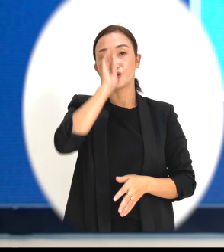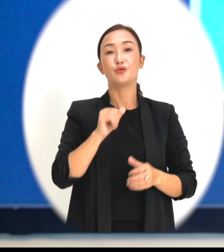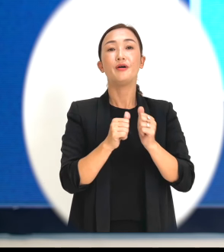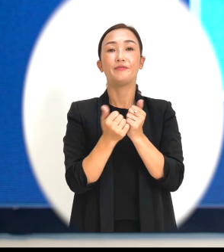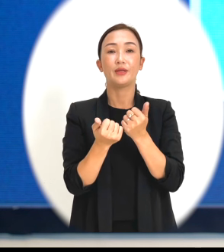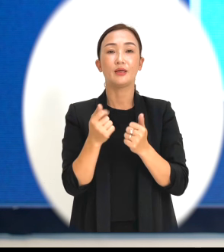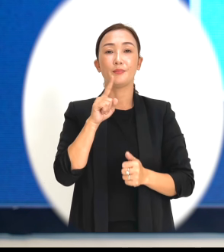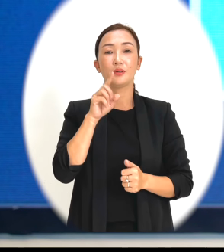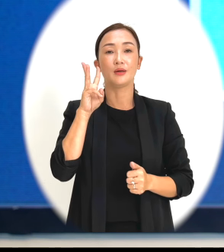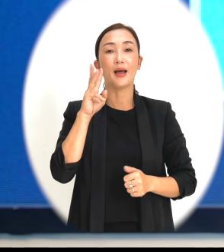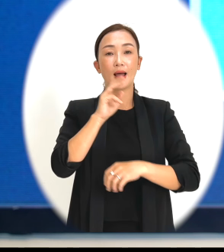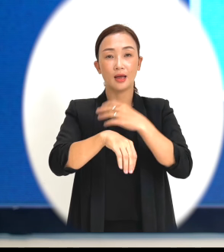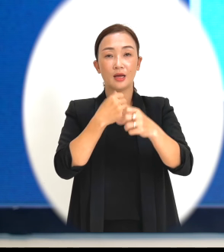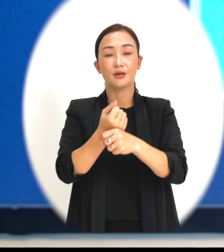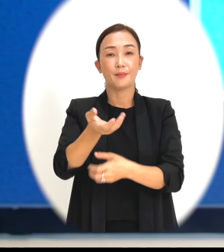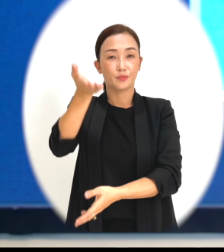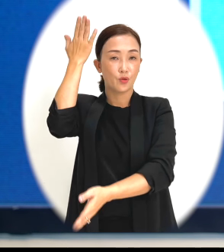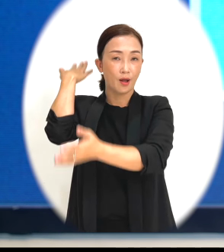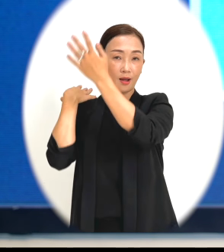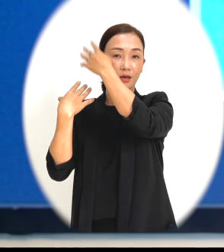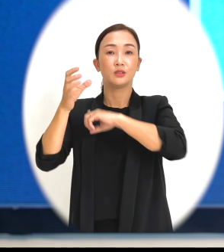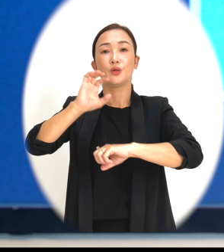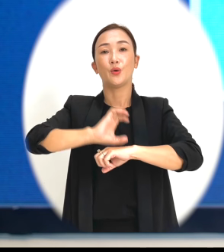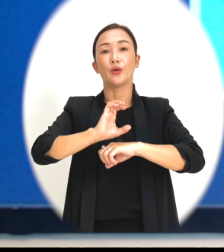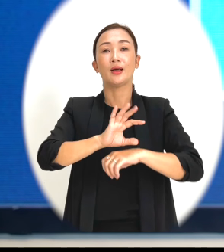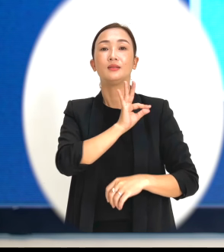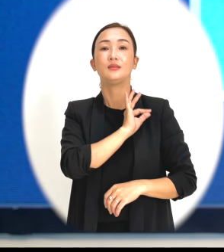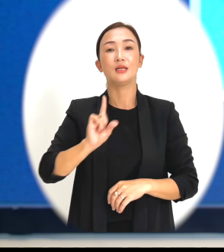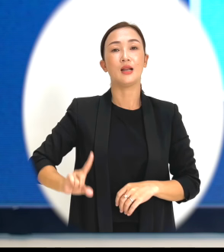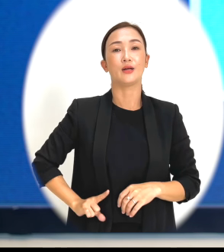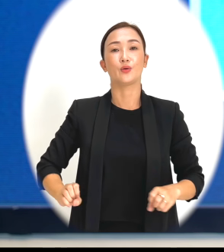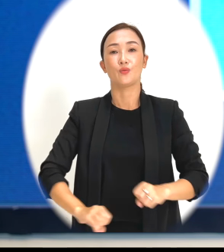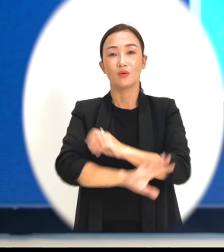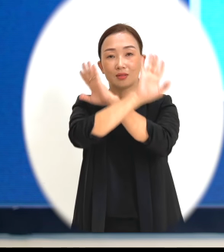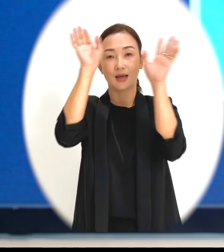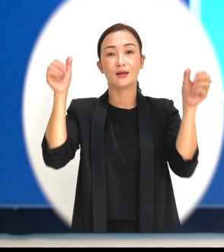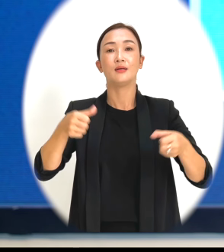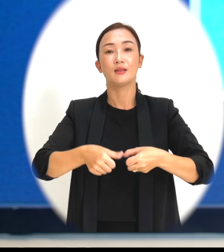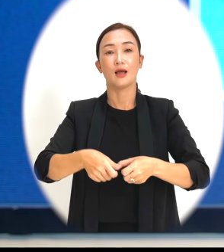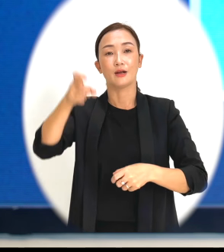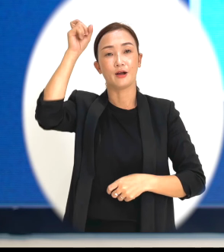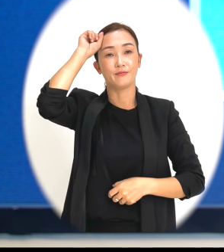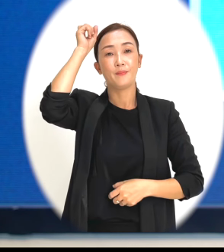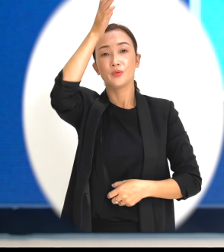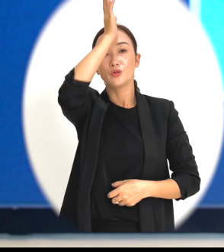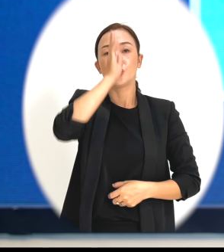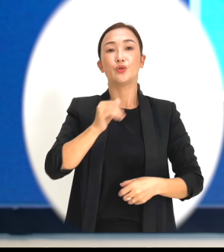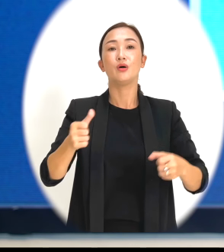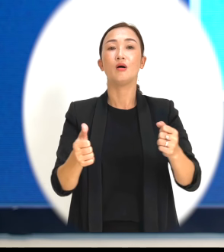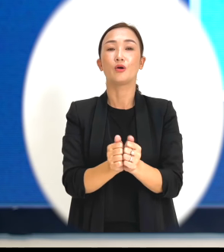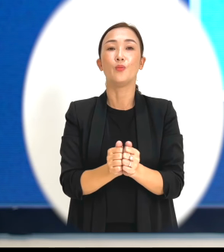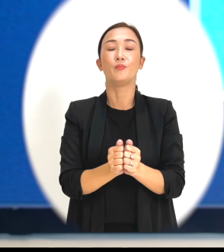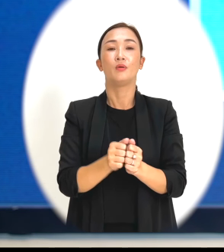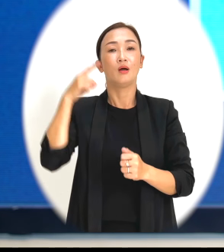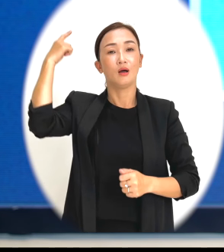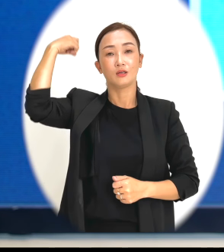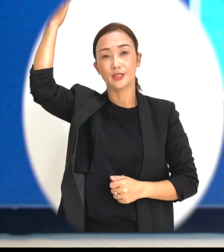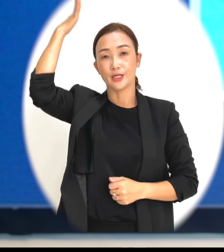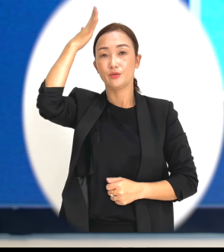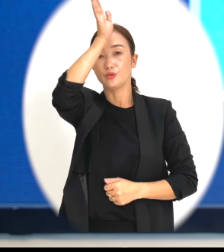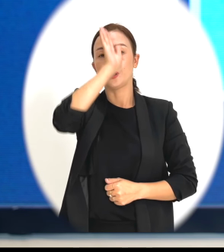Cảm tạ Chúa vì 13 năm qua của Hội Thánh Tin Lành Nguồn Sáng tại Gò Vấp, tay Chúa đã ở cùng, ân điển Chúa đã tràn